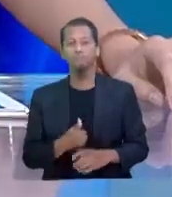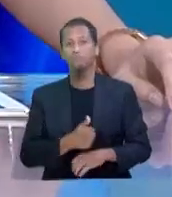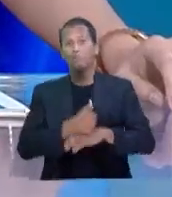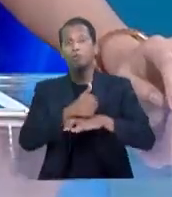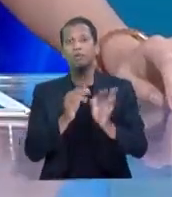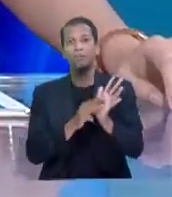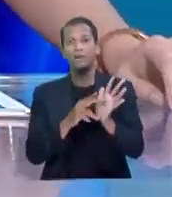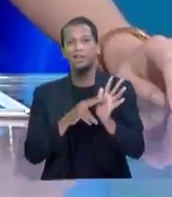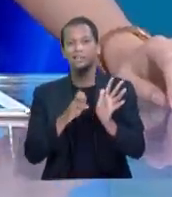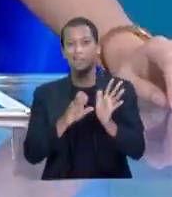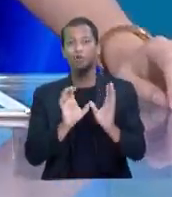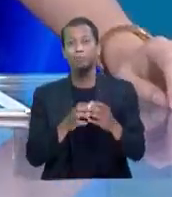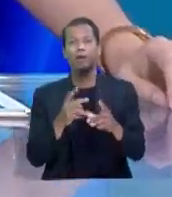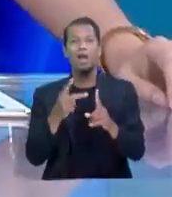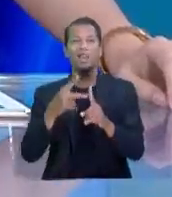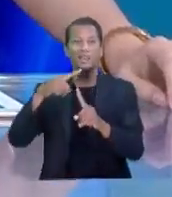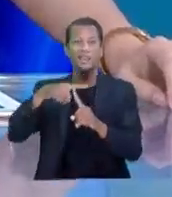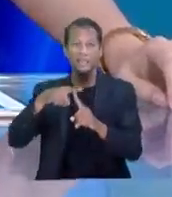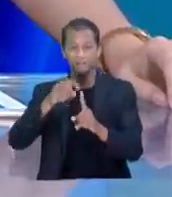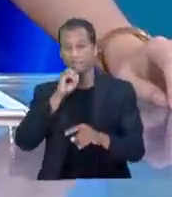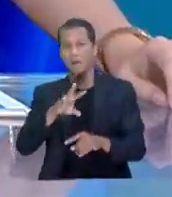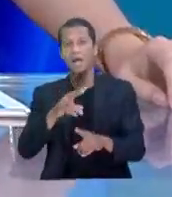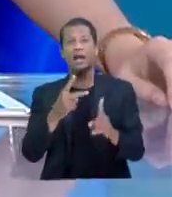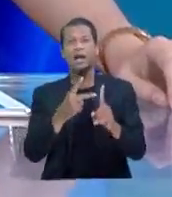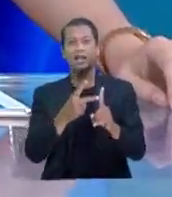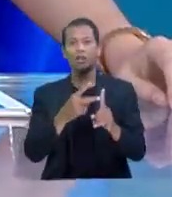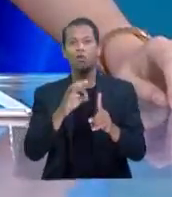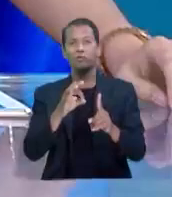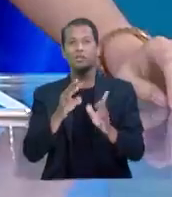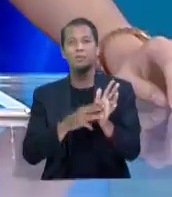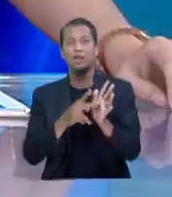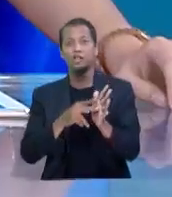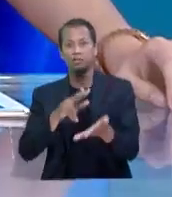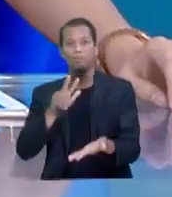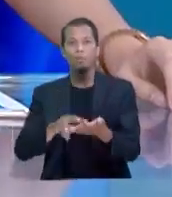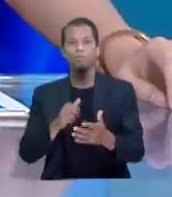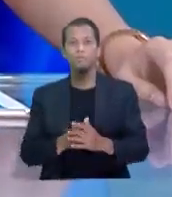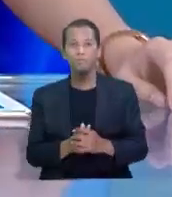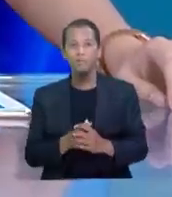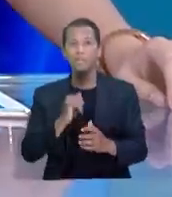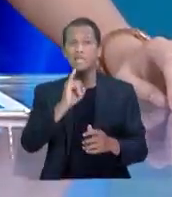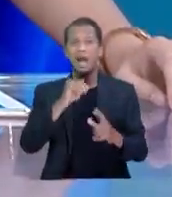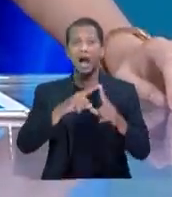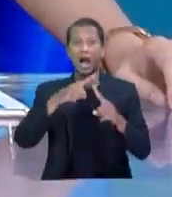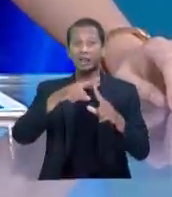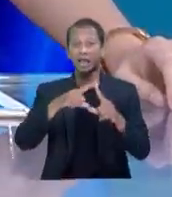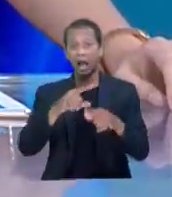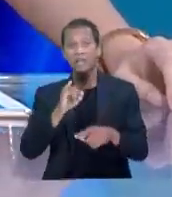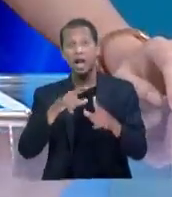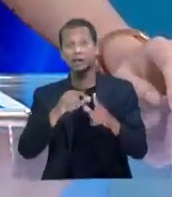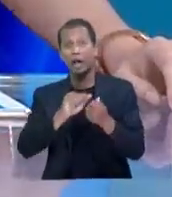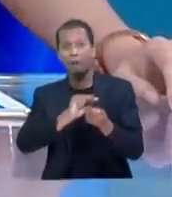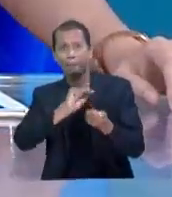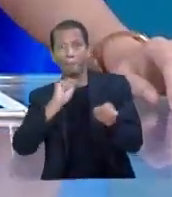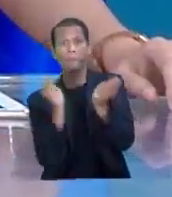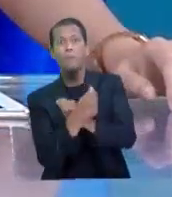Eksekutif Chairman MNC Group Hari Tandu Sudibyo meresmikan Head Office PT MNC Energy Investment TBK IATA. IATA yang